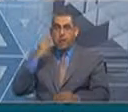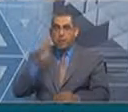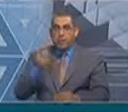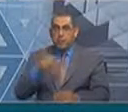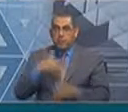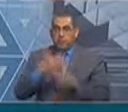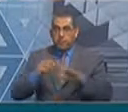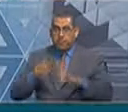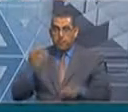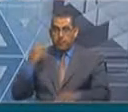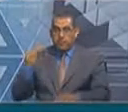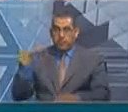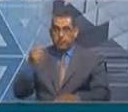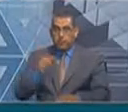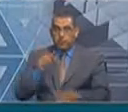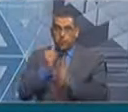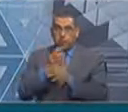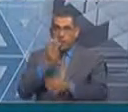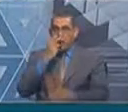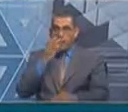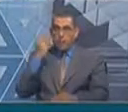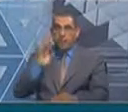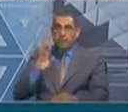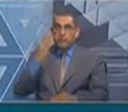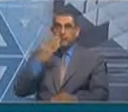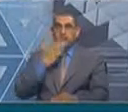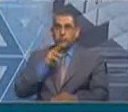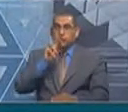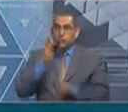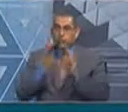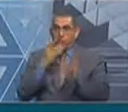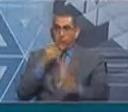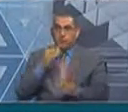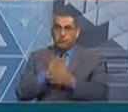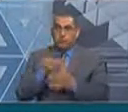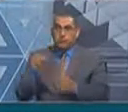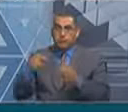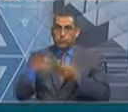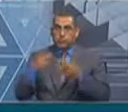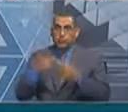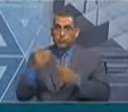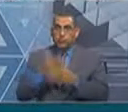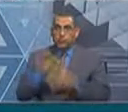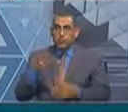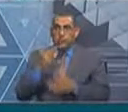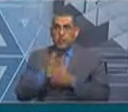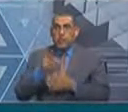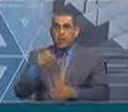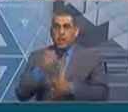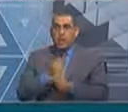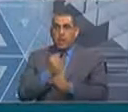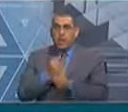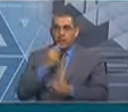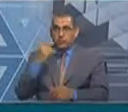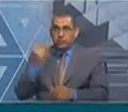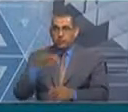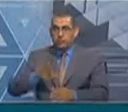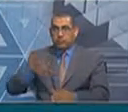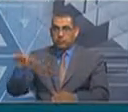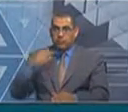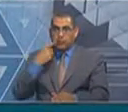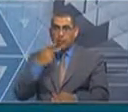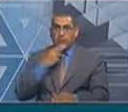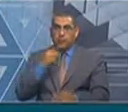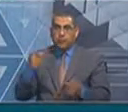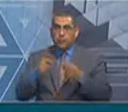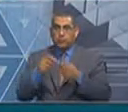قاض عينه الرئيس الديمقراطي السابق باراك أوباما عام 2016 بحجة أنه عام انتخابي. أحد أسباب